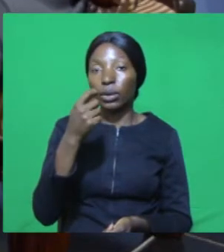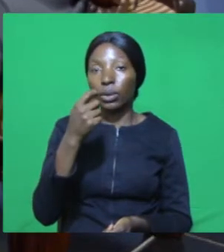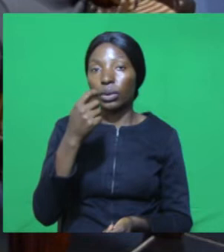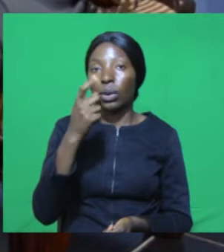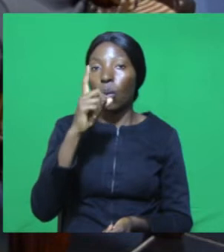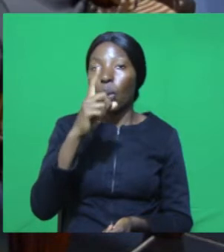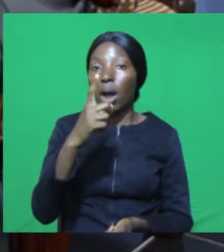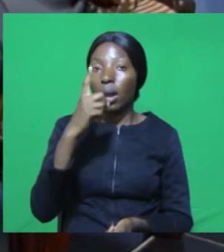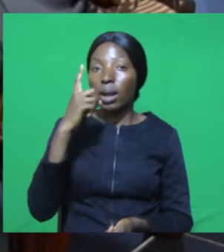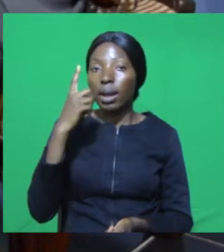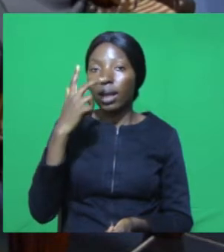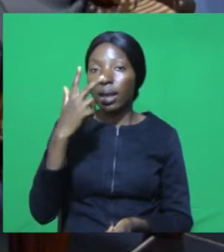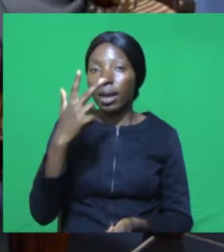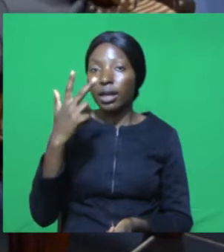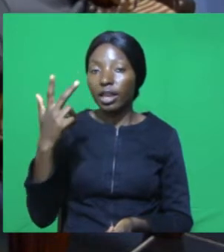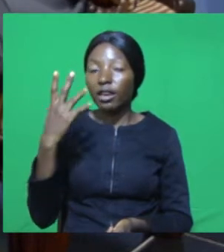Saka zvinokureva kuti